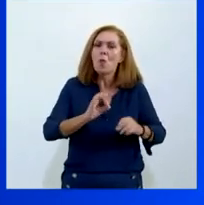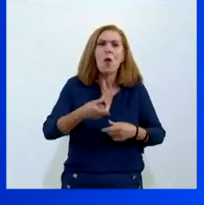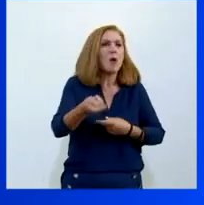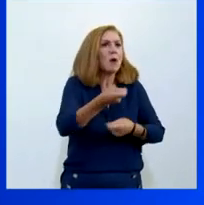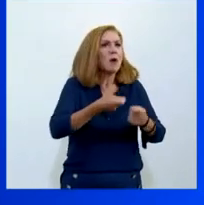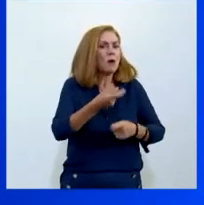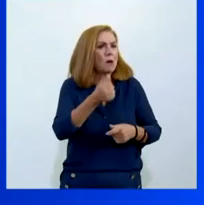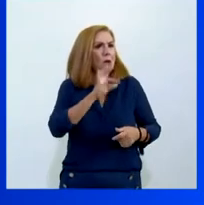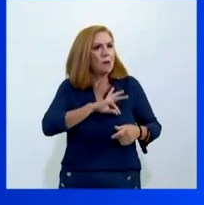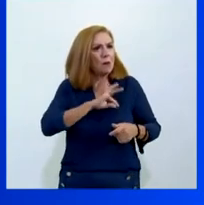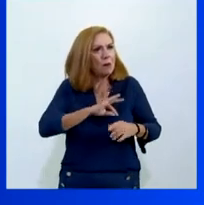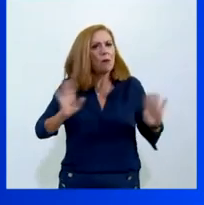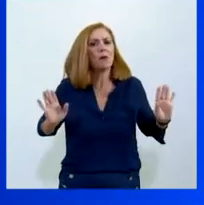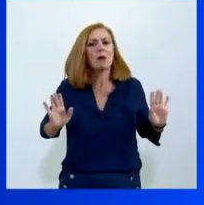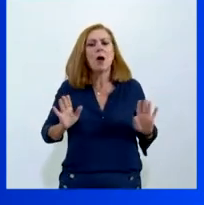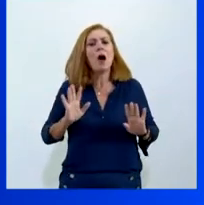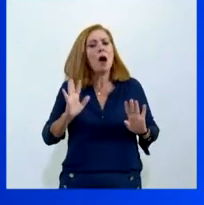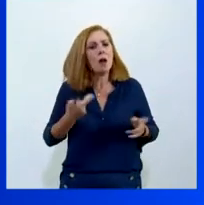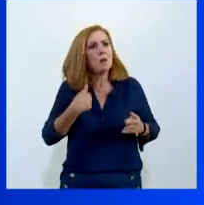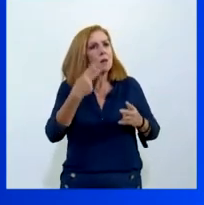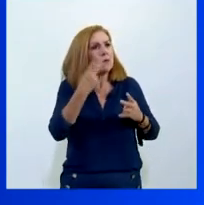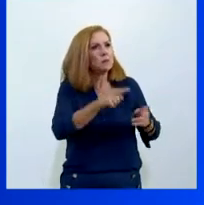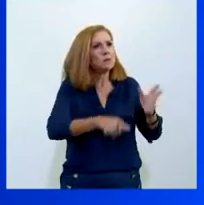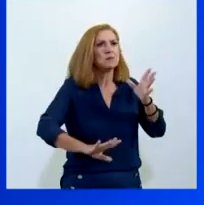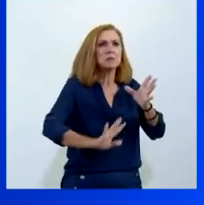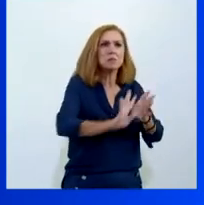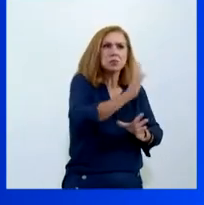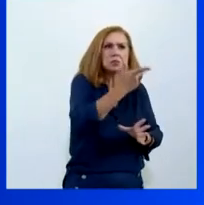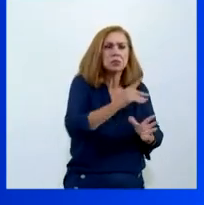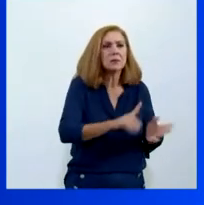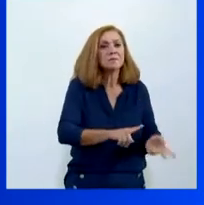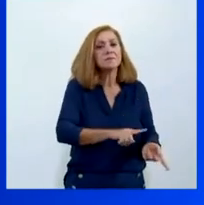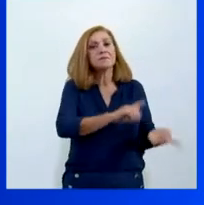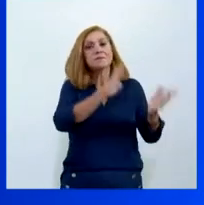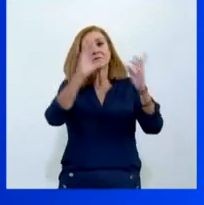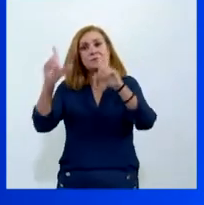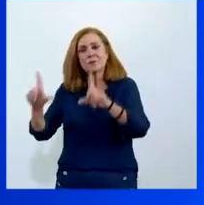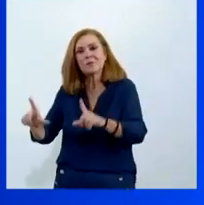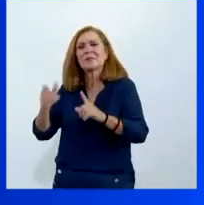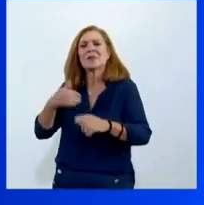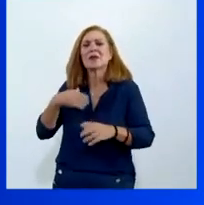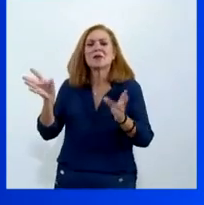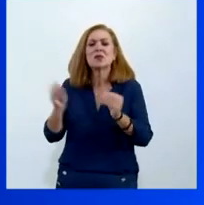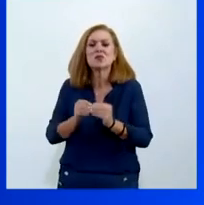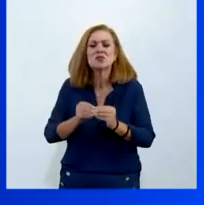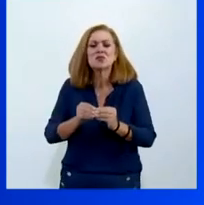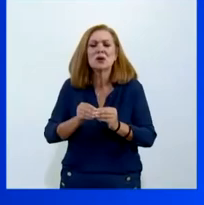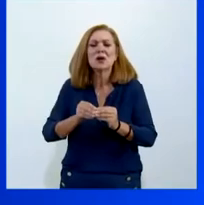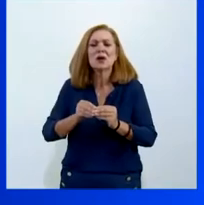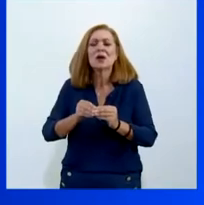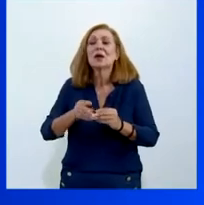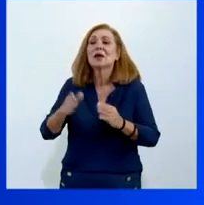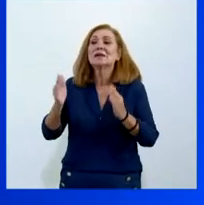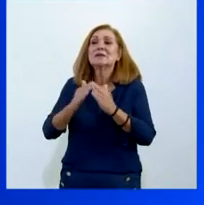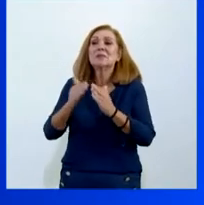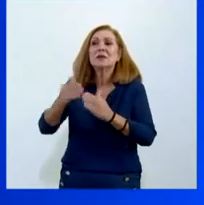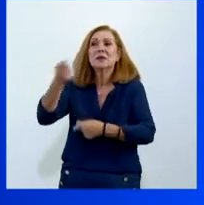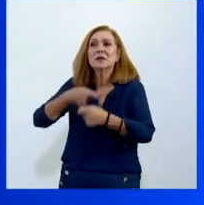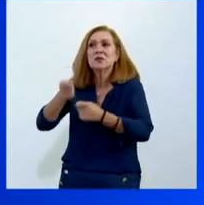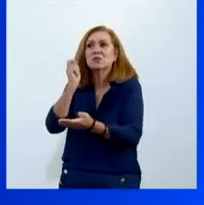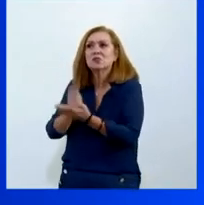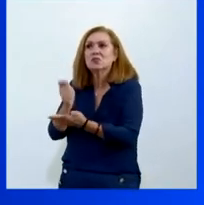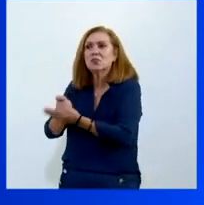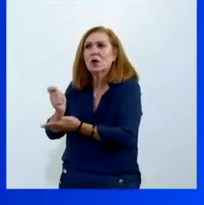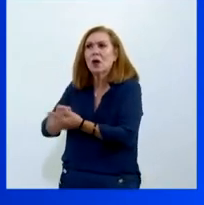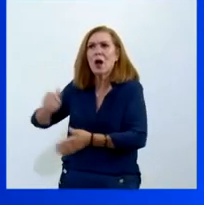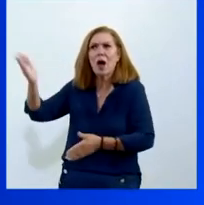αλλά διακρίνονται. Και φυσικά η άλλη όψη της ακρίβειας στο καλάθι του νοικοκυριού είναι η καλή